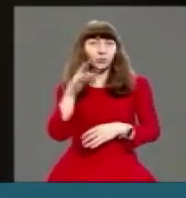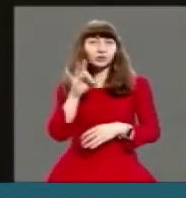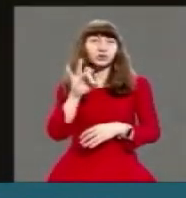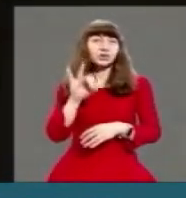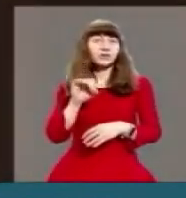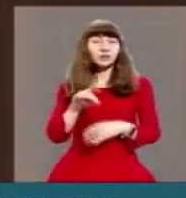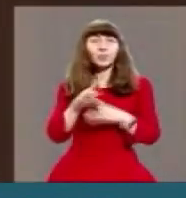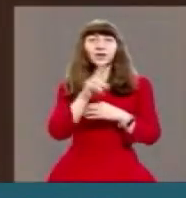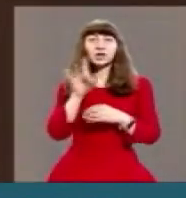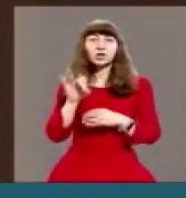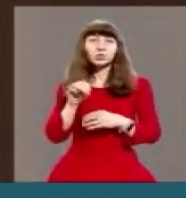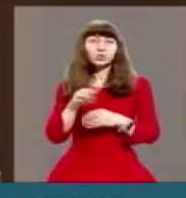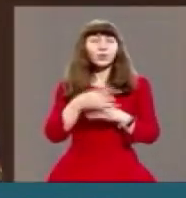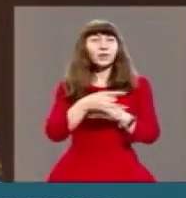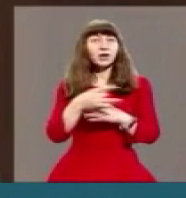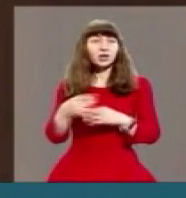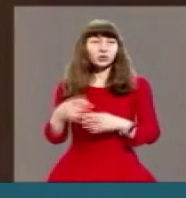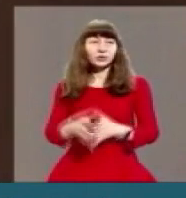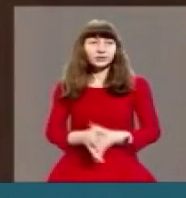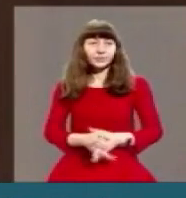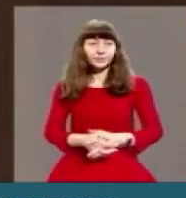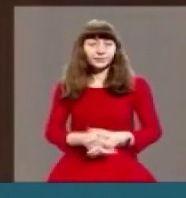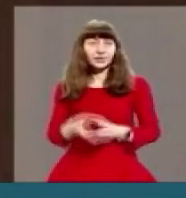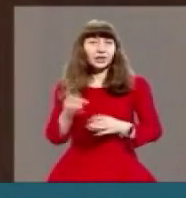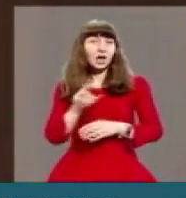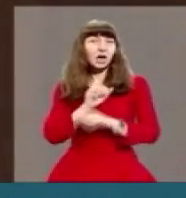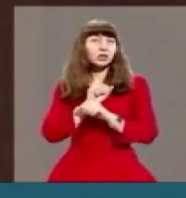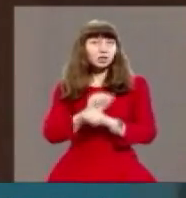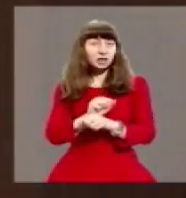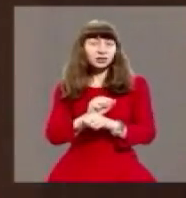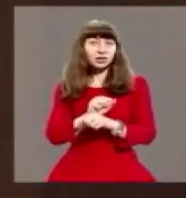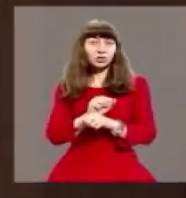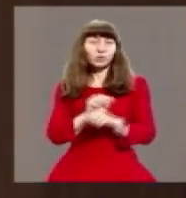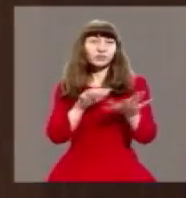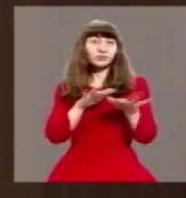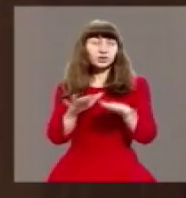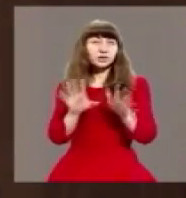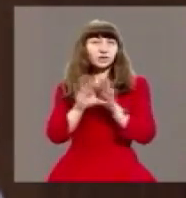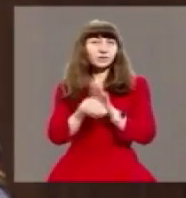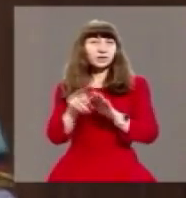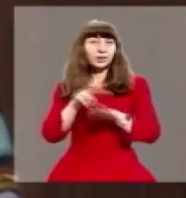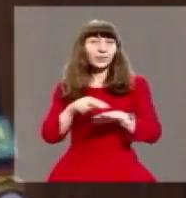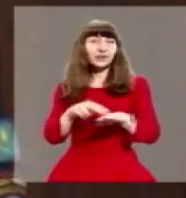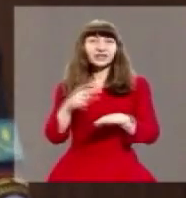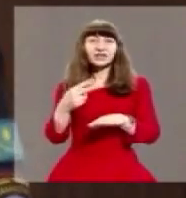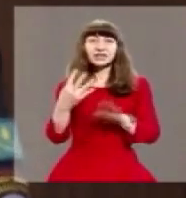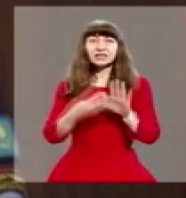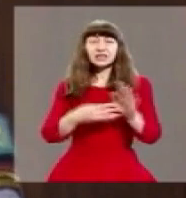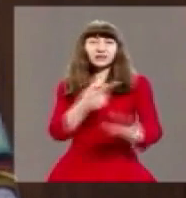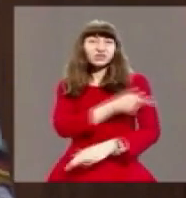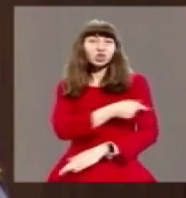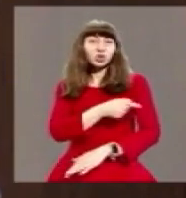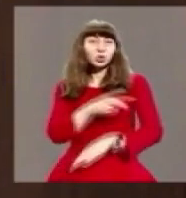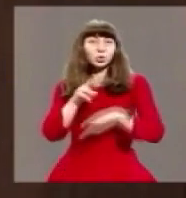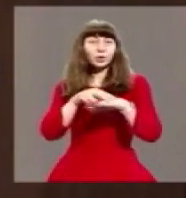и Карасузском районах. Для ограничения движения на дорогах совместно с департаментом полиции выставлено 29 постов, задействованы